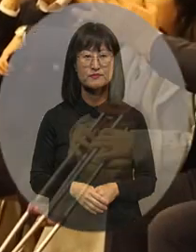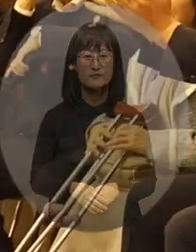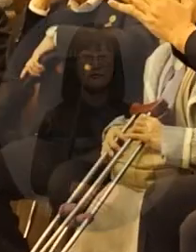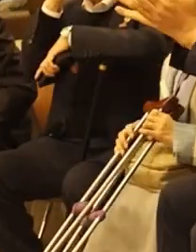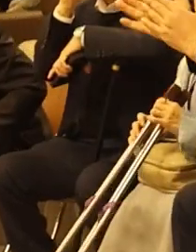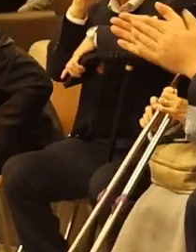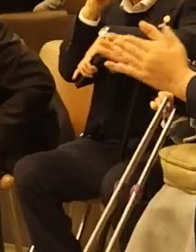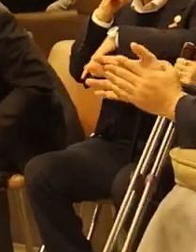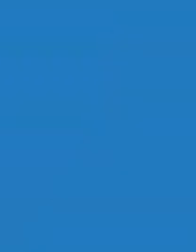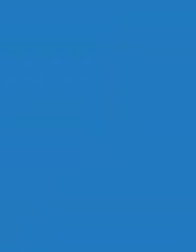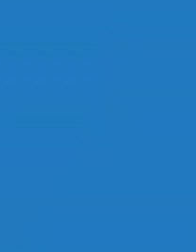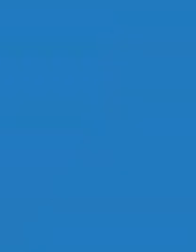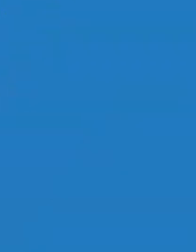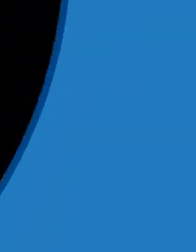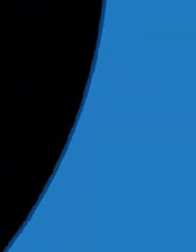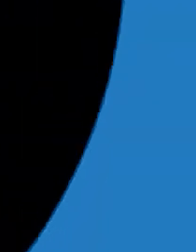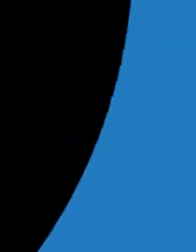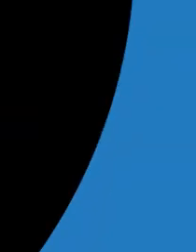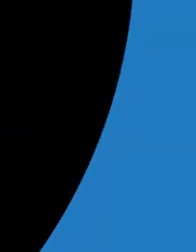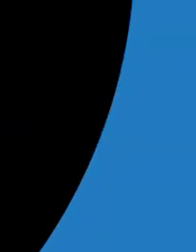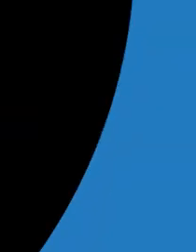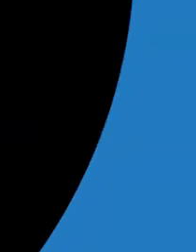양동진입니다.